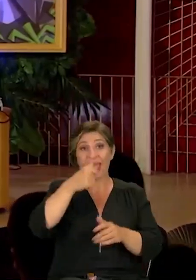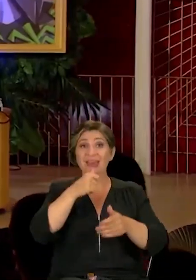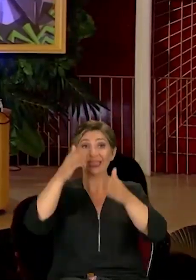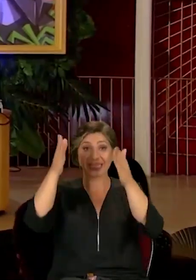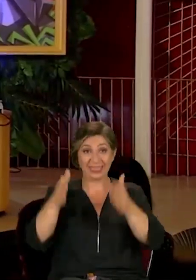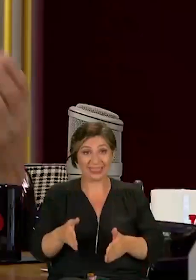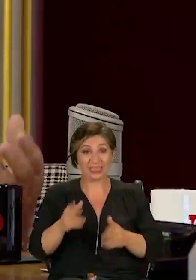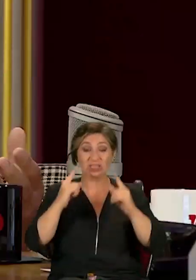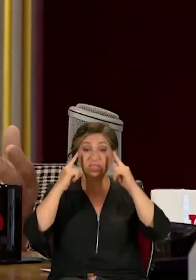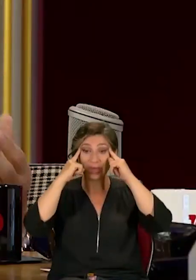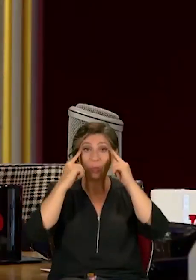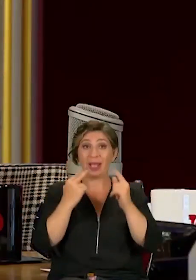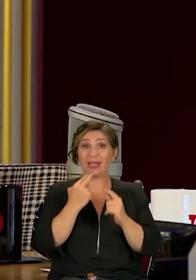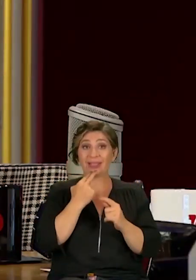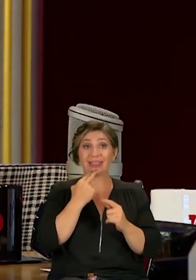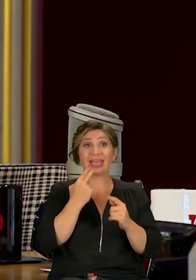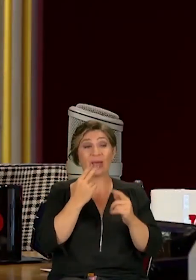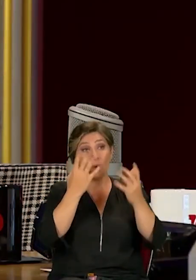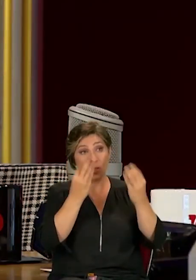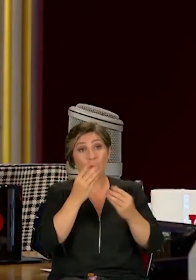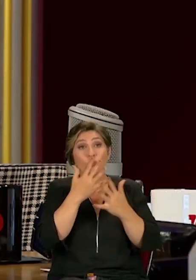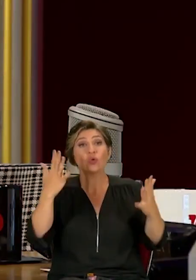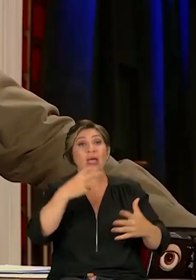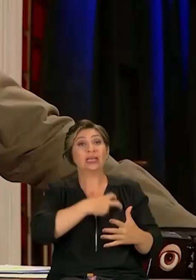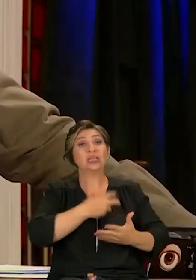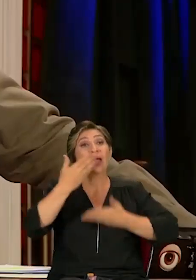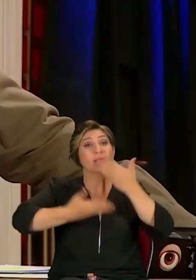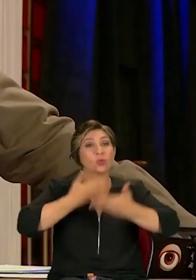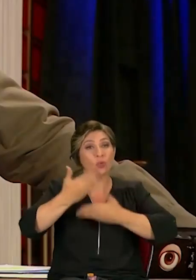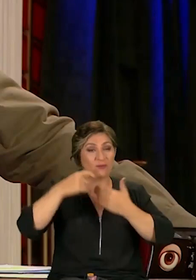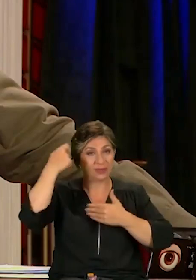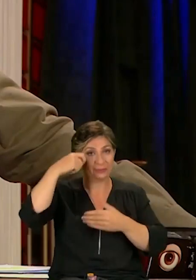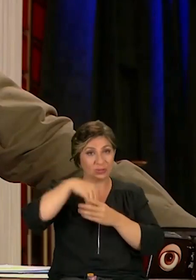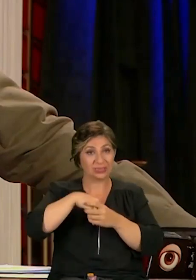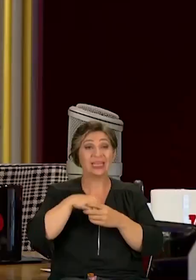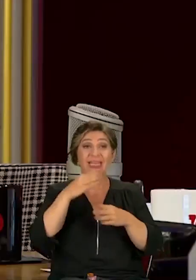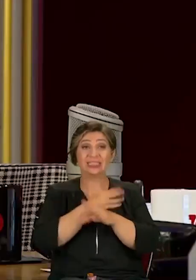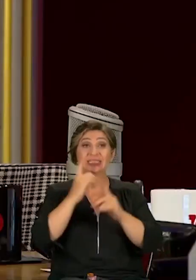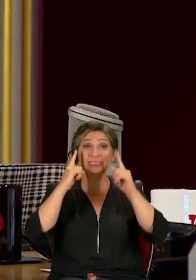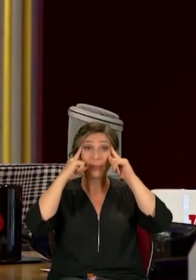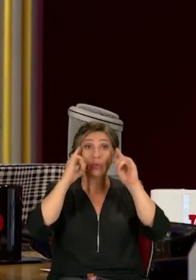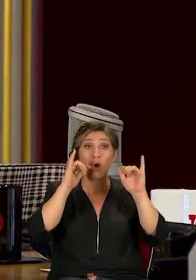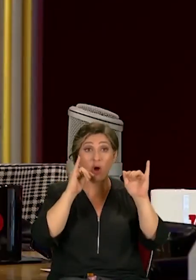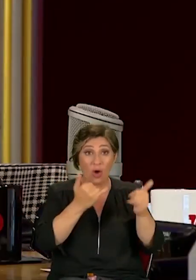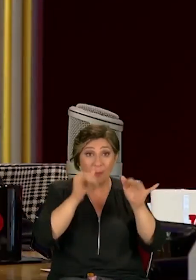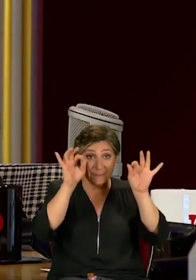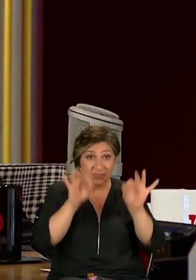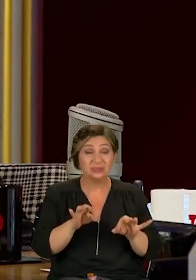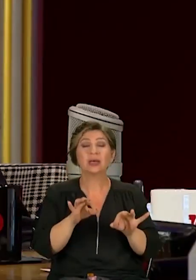erkeğinin Japon kadına, kızına olan büyük aşkı işleniyor. Ve sanırım Japonya'da da oynadığı zaman bu